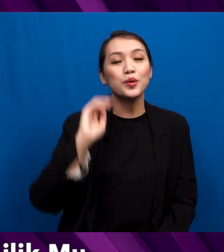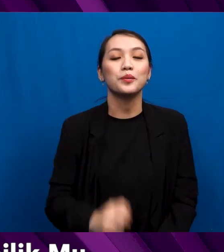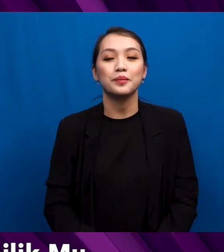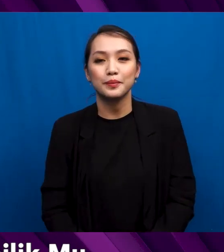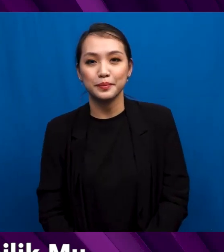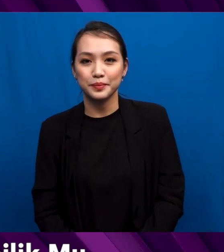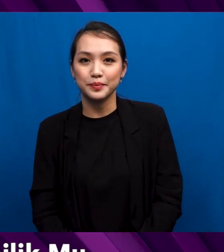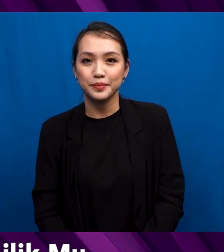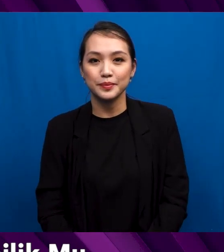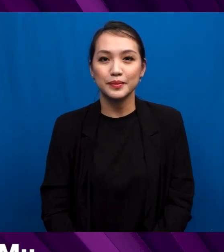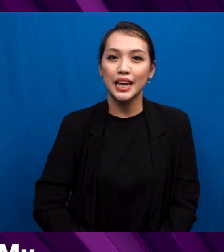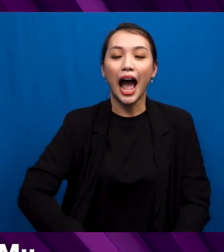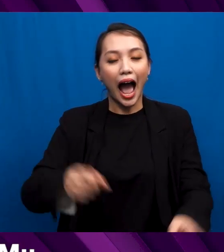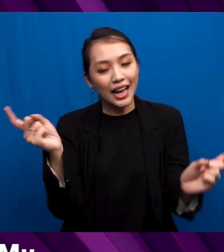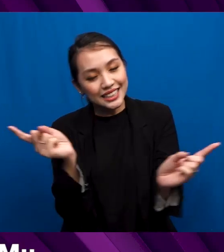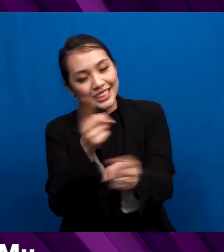milikmu.